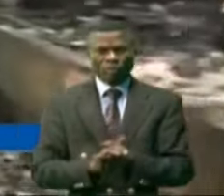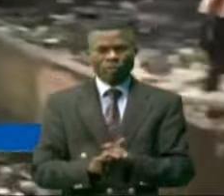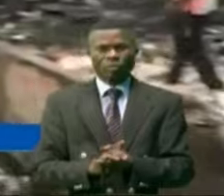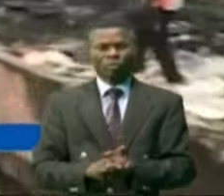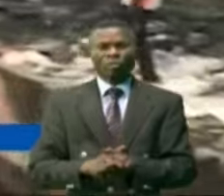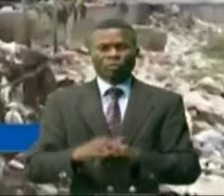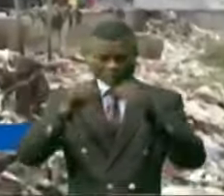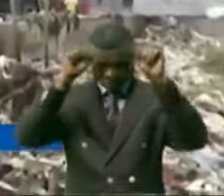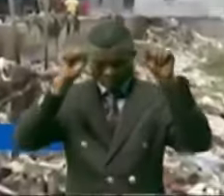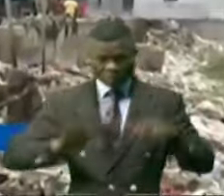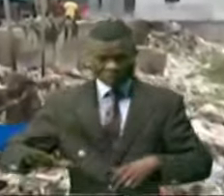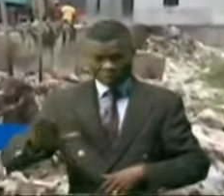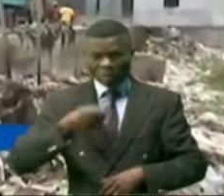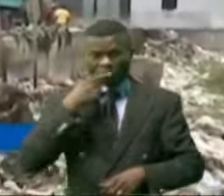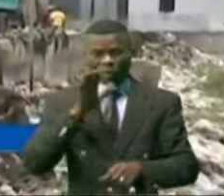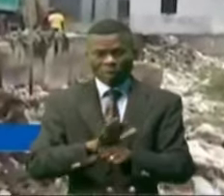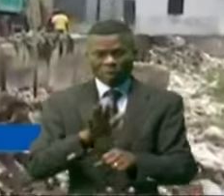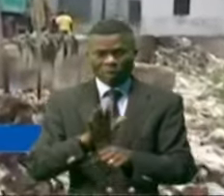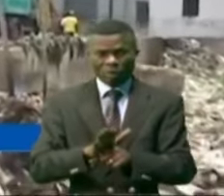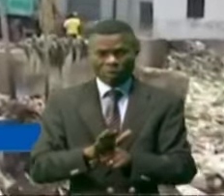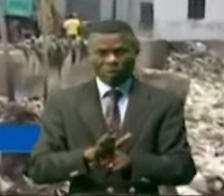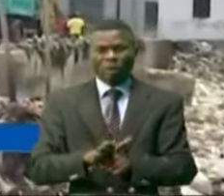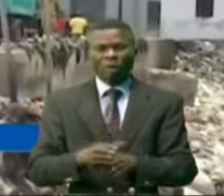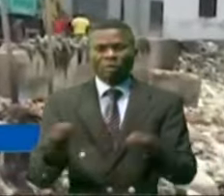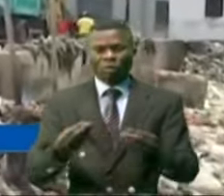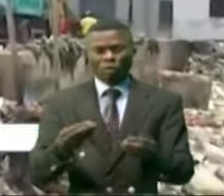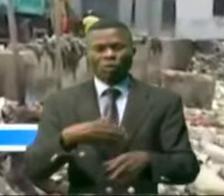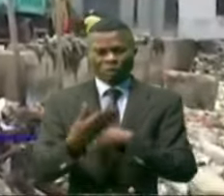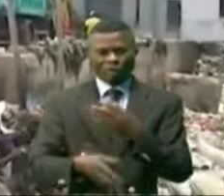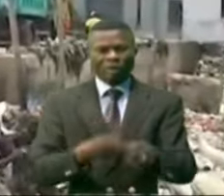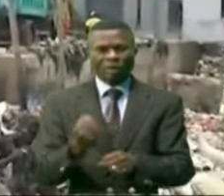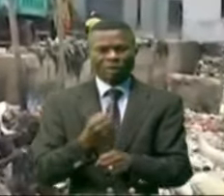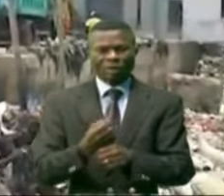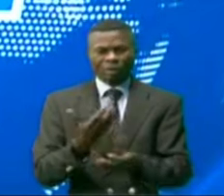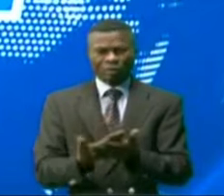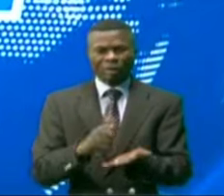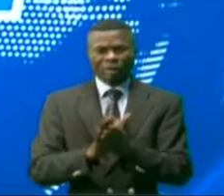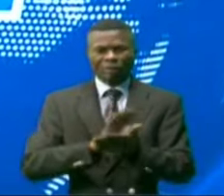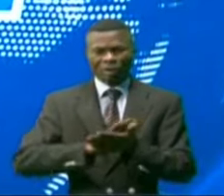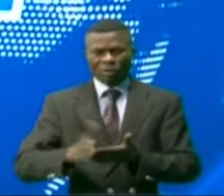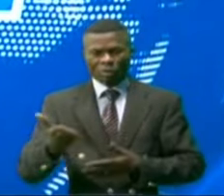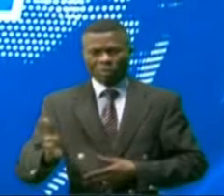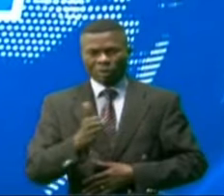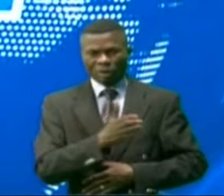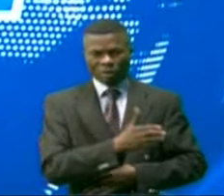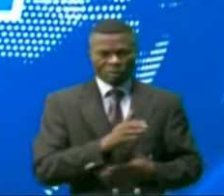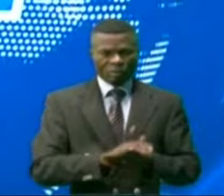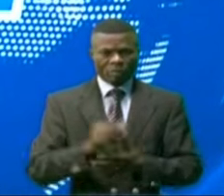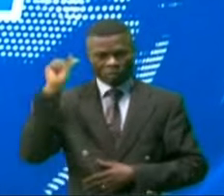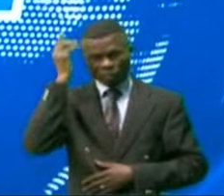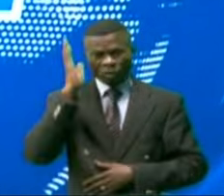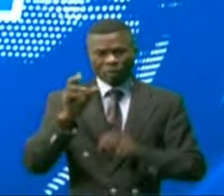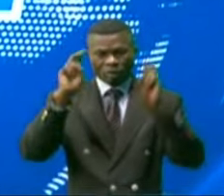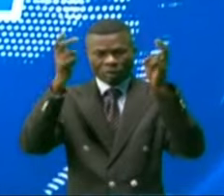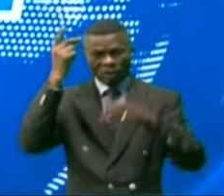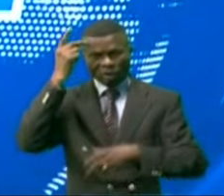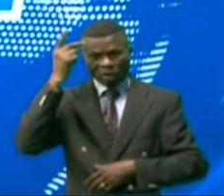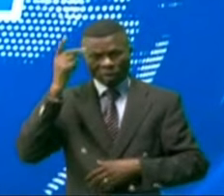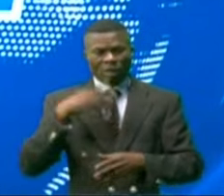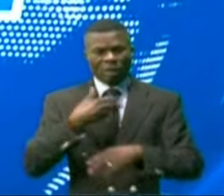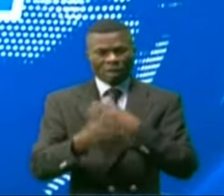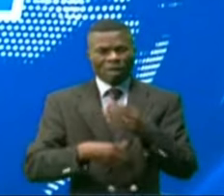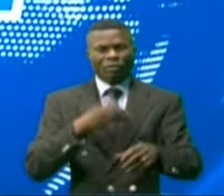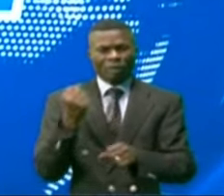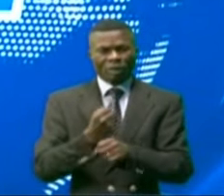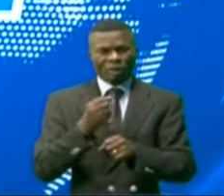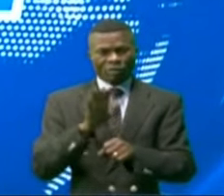a insisté sur la qualité des travaux qui seront effectués. Le gouverneur de la ville de Kinshasa multiplie